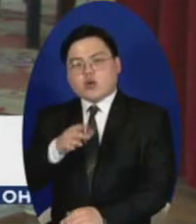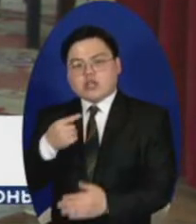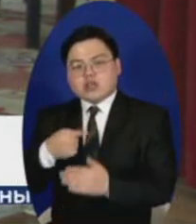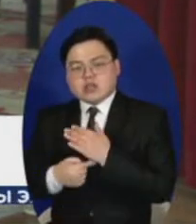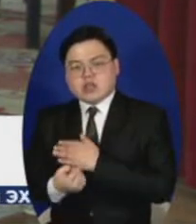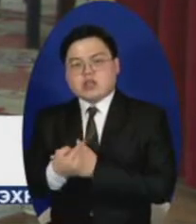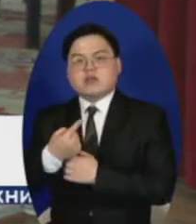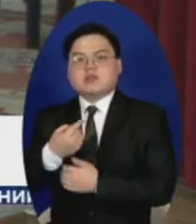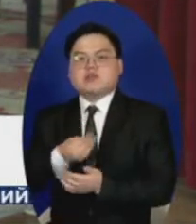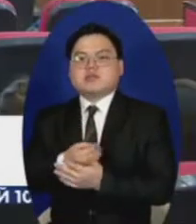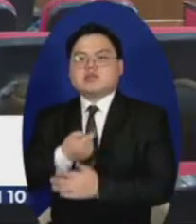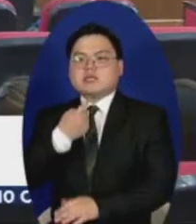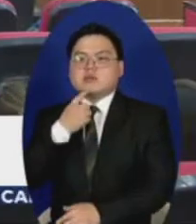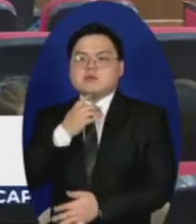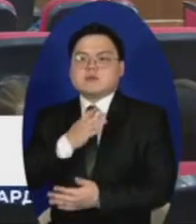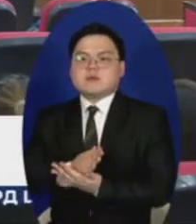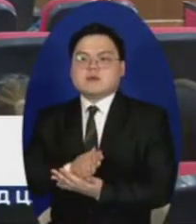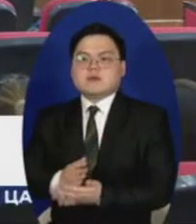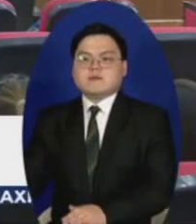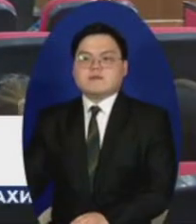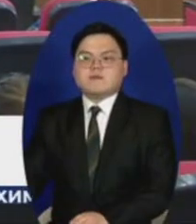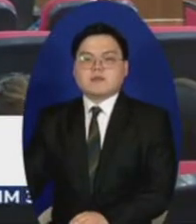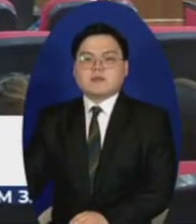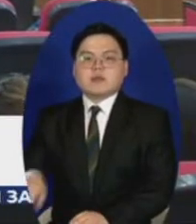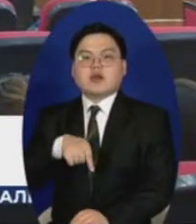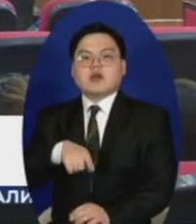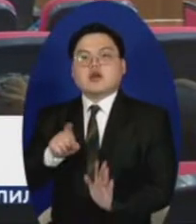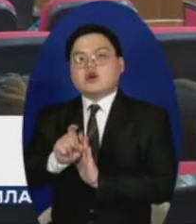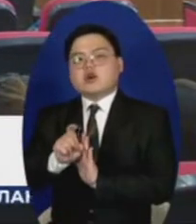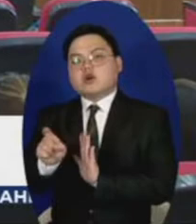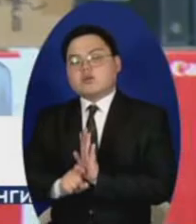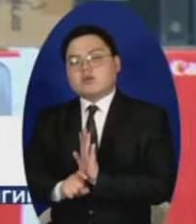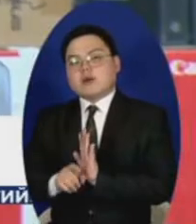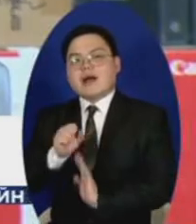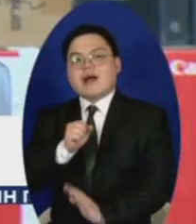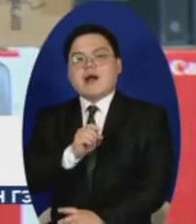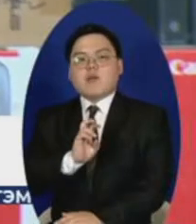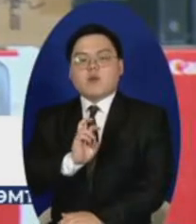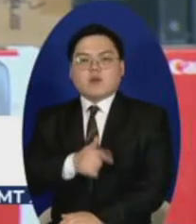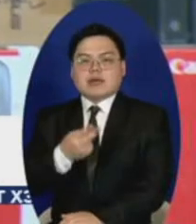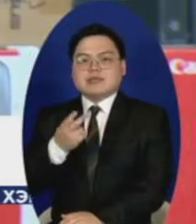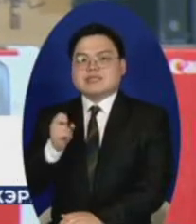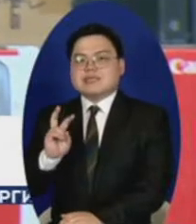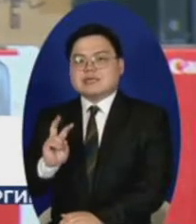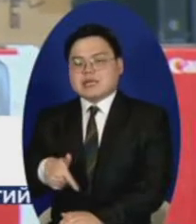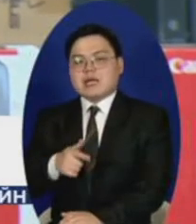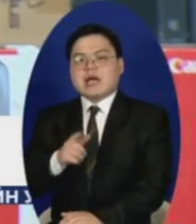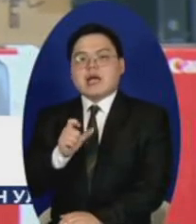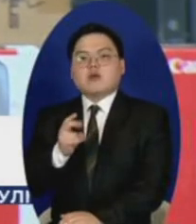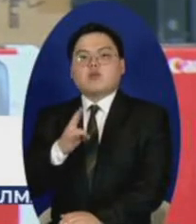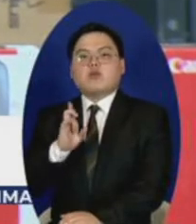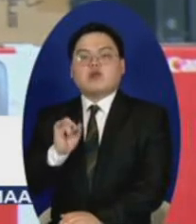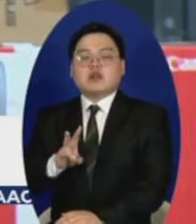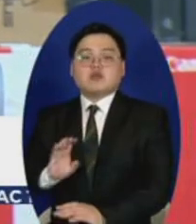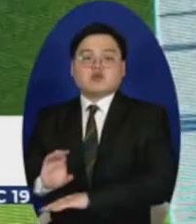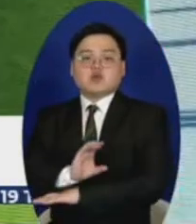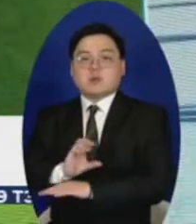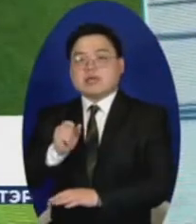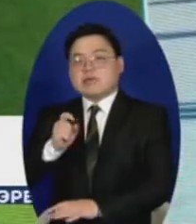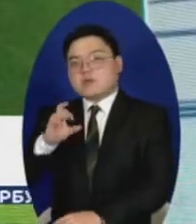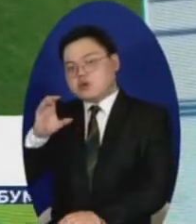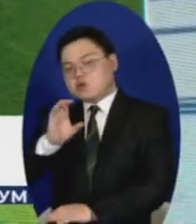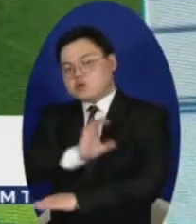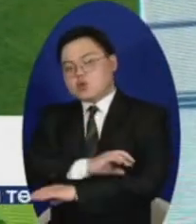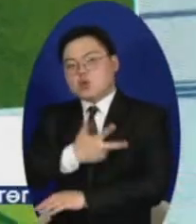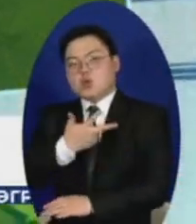юм уу? Жишээлбэл түүнчлэн энэхүү хөтөлбөрийн хүрээнд Арбулаг, Цэцэрлэг, Эрдэнэболгон сумдын ерөнхий боловсролын сургуульд 3-ыг үржих